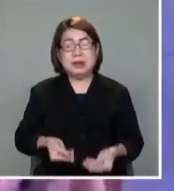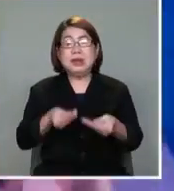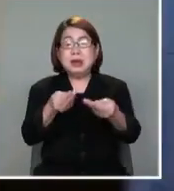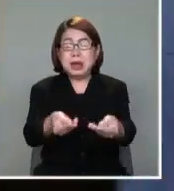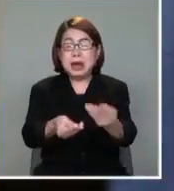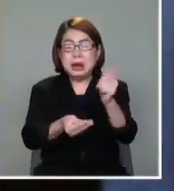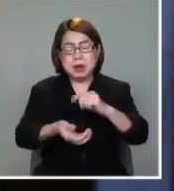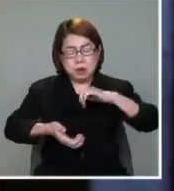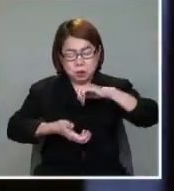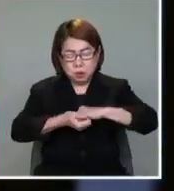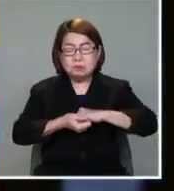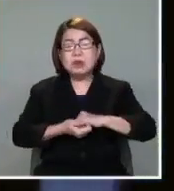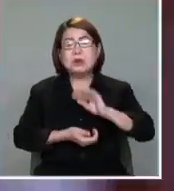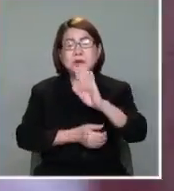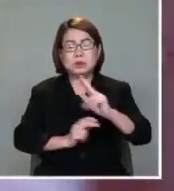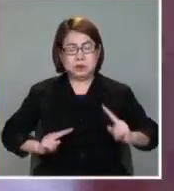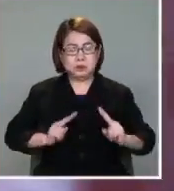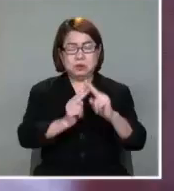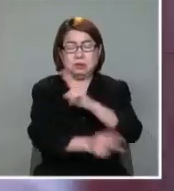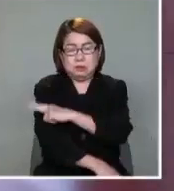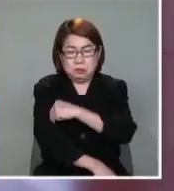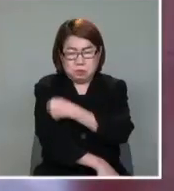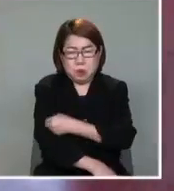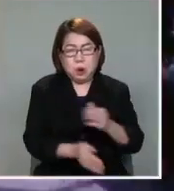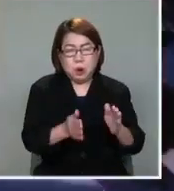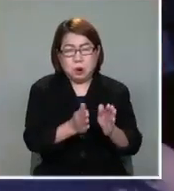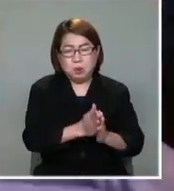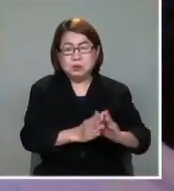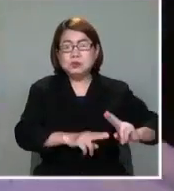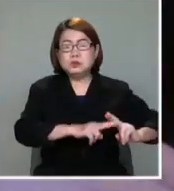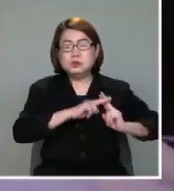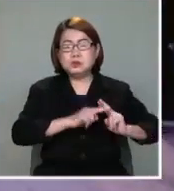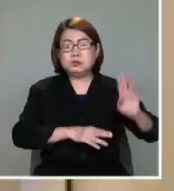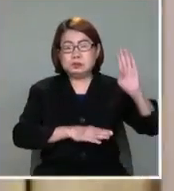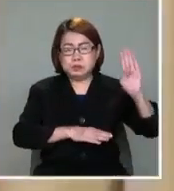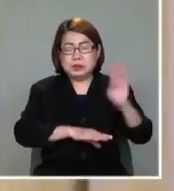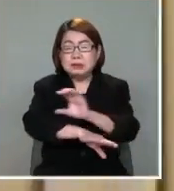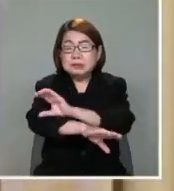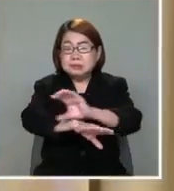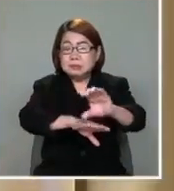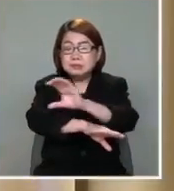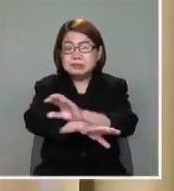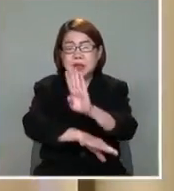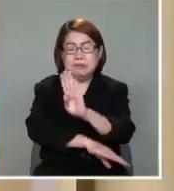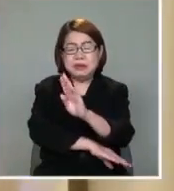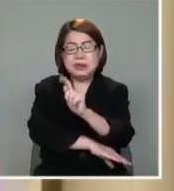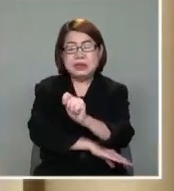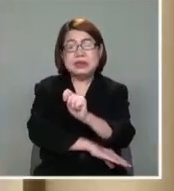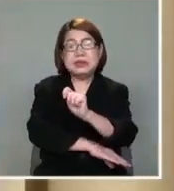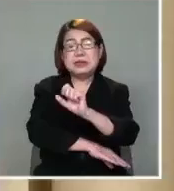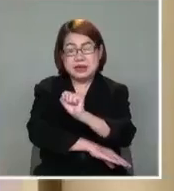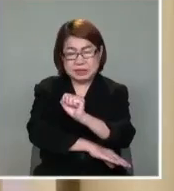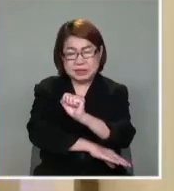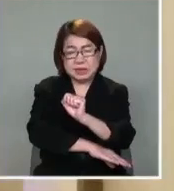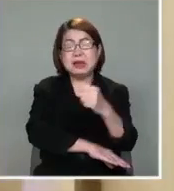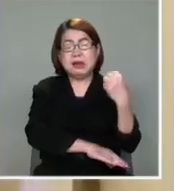ร่วมมือกันระหว่างกระทรวงสาธารณสุขและภาคเอกชนค่ะคือ BTS Group Holding จำกัดมหาชนโดยนายคีรี